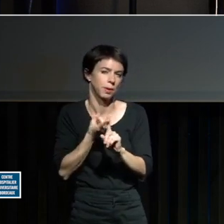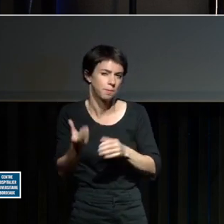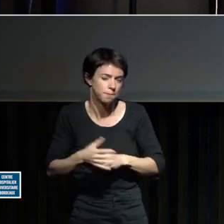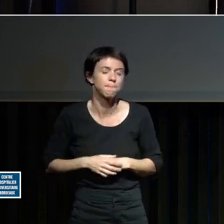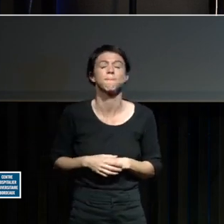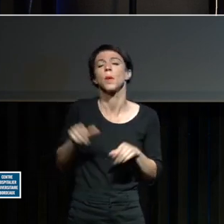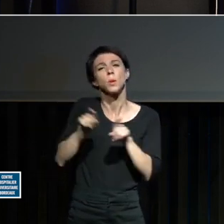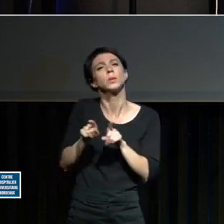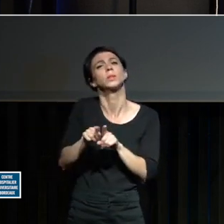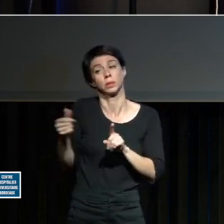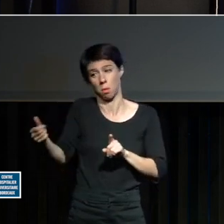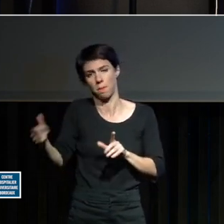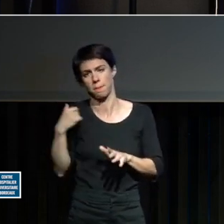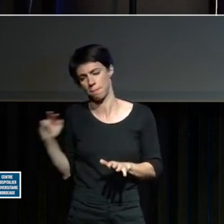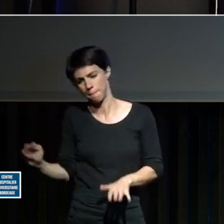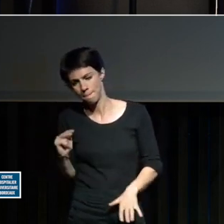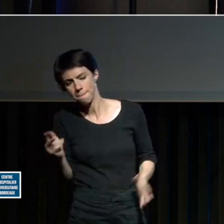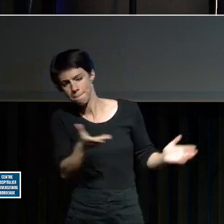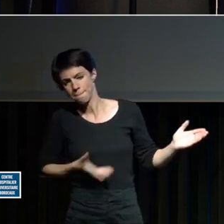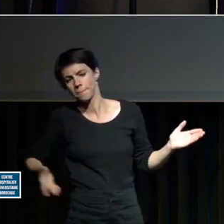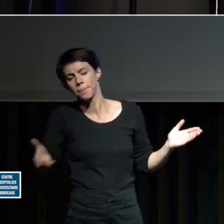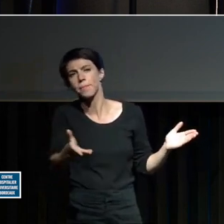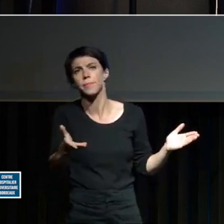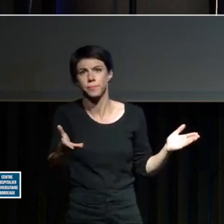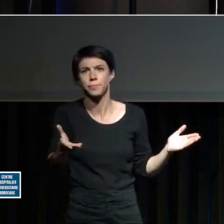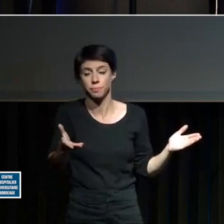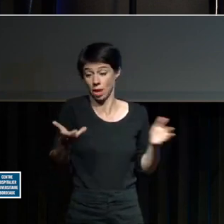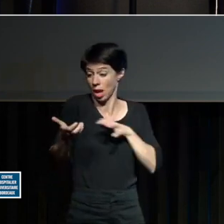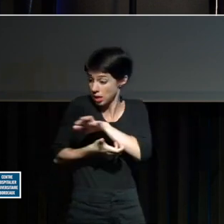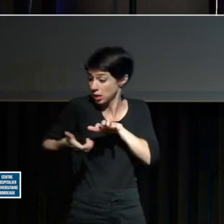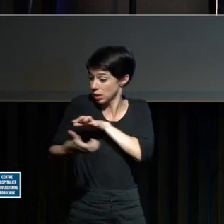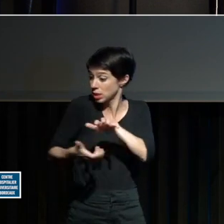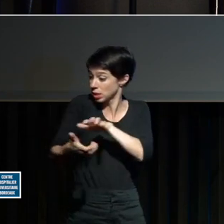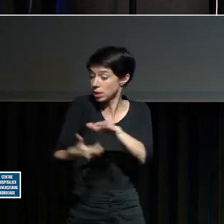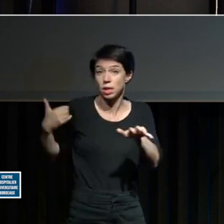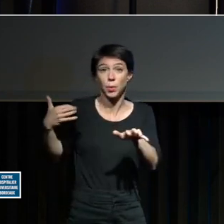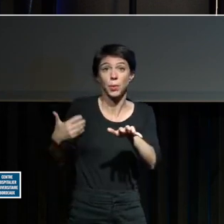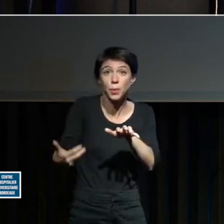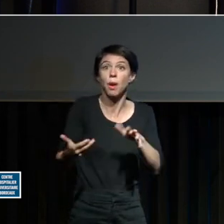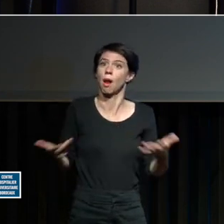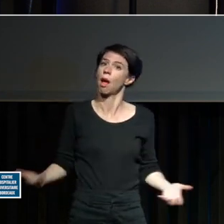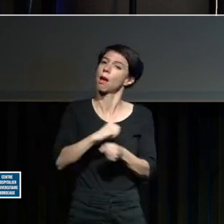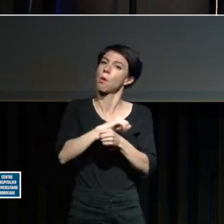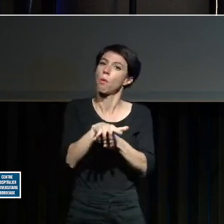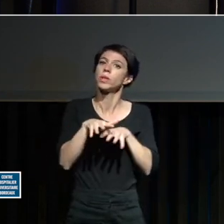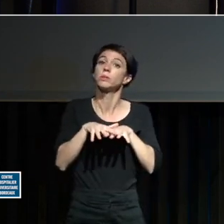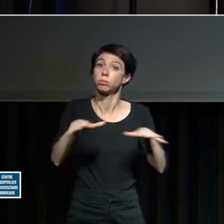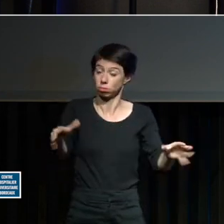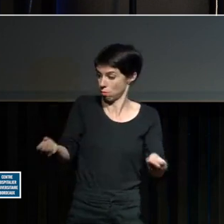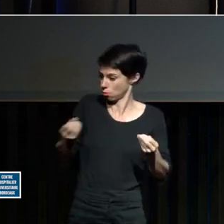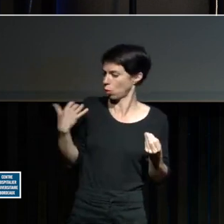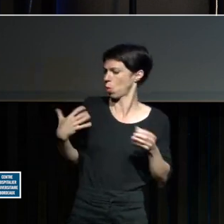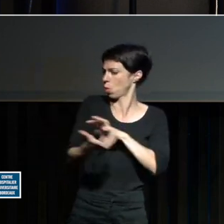également interroger cette question, finalement, à la lumière des crises que nous traversons. Et la pandémie en a été un